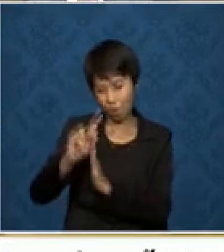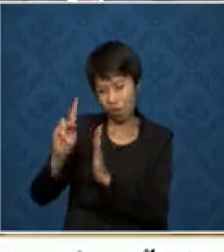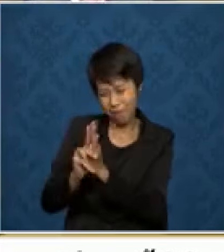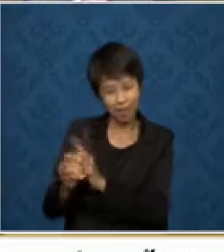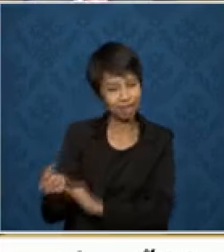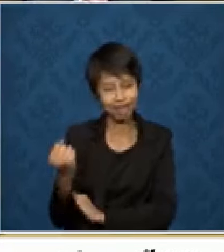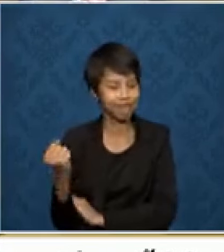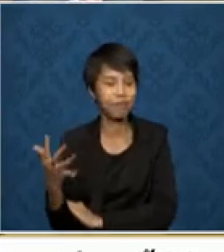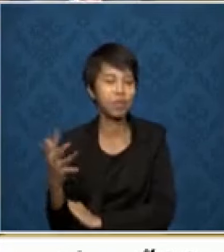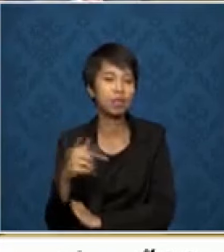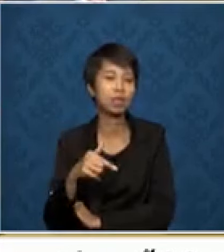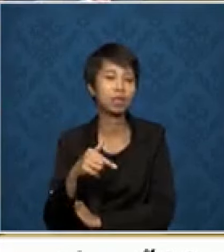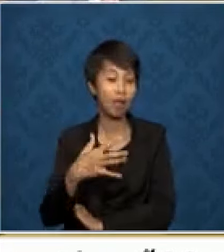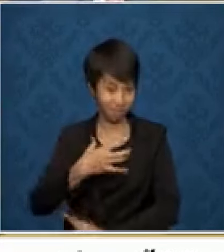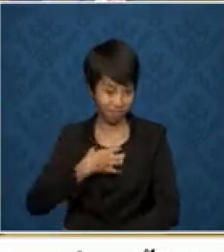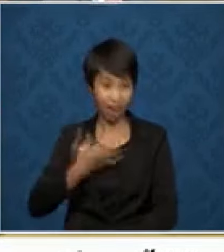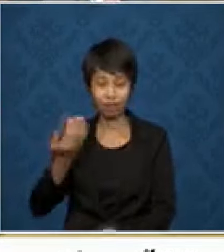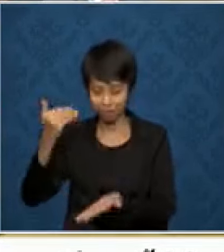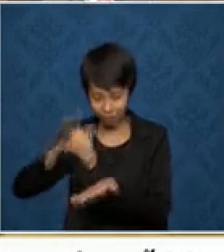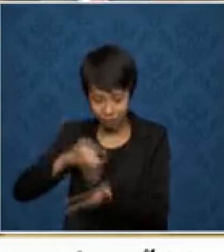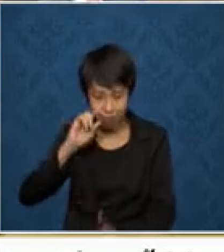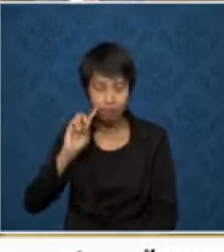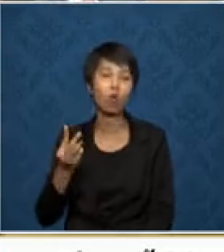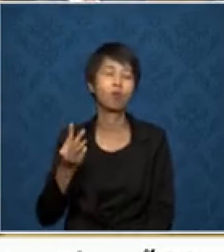เยินมาใช้ซ้ำ 2อยู่มย